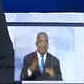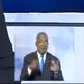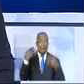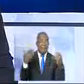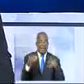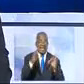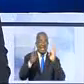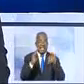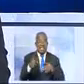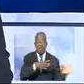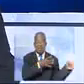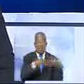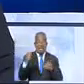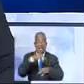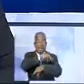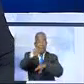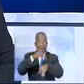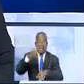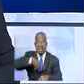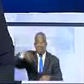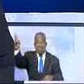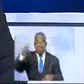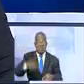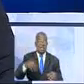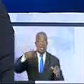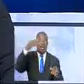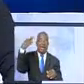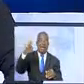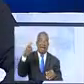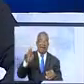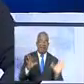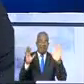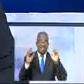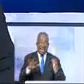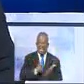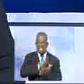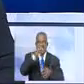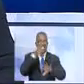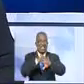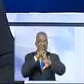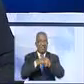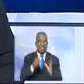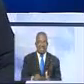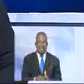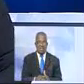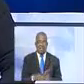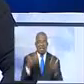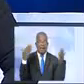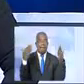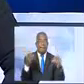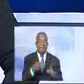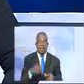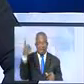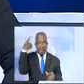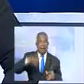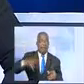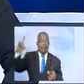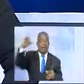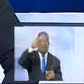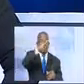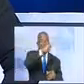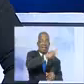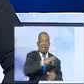et déconseille à ses ressortissants de se rendre à Bamako, la capitale. Parlons de la reprise des vols